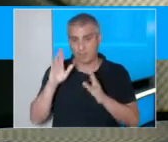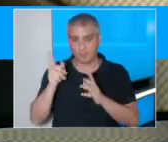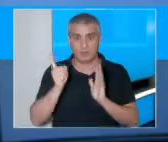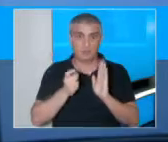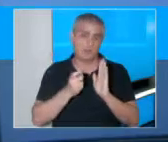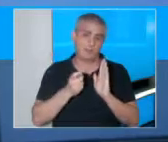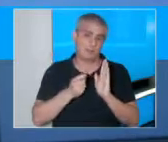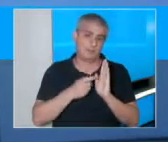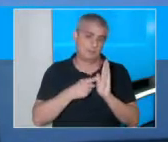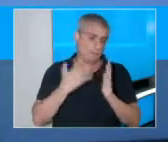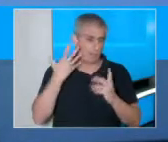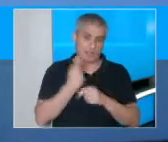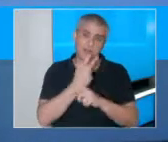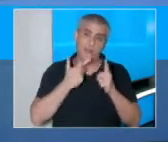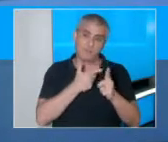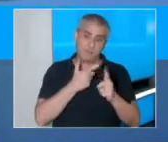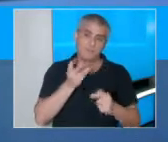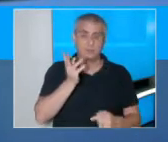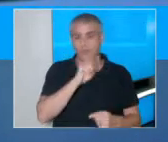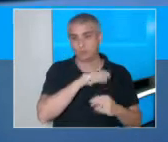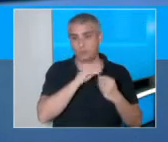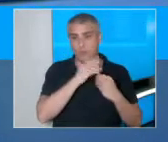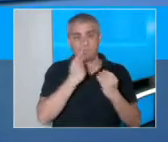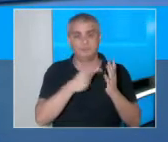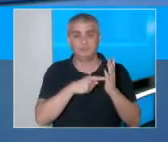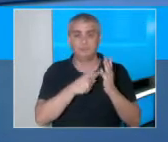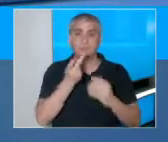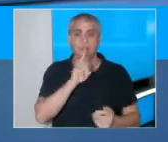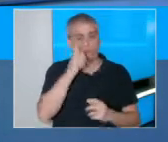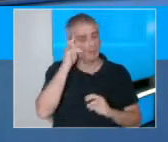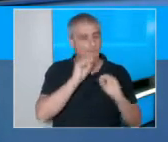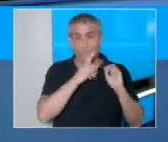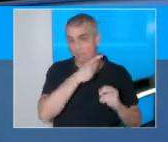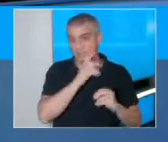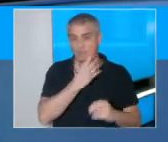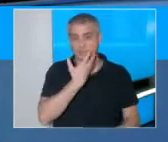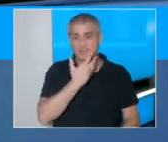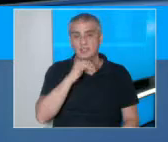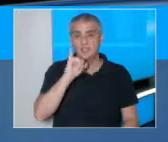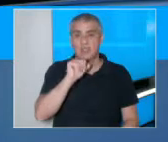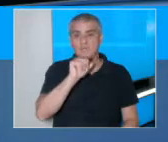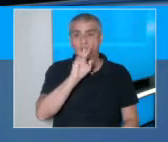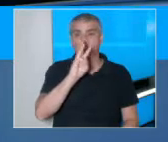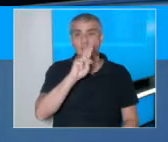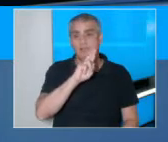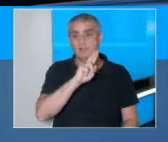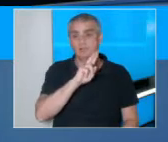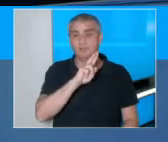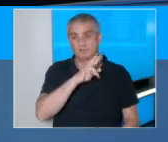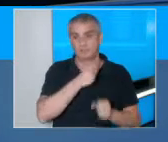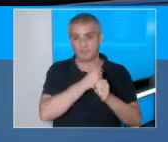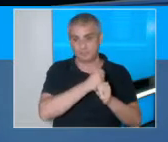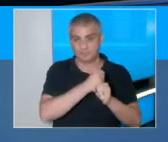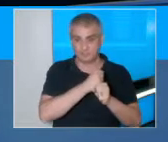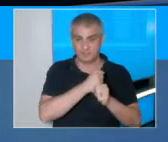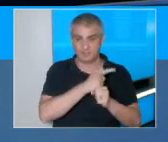לדור שרגיל למלחמות, ויש לזה עוד הרבה מאוד סיבות. ויש את הצד היותר פרגמטי שיעקב אשר מייצג אותו, ומייצג אותו